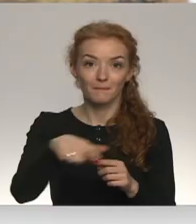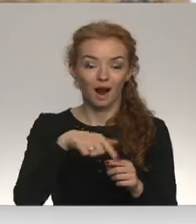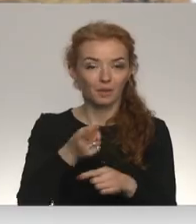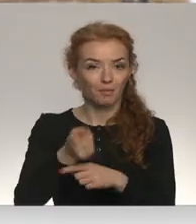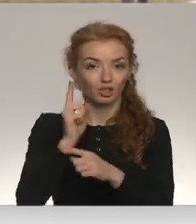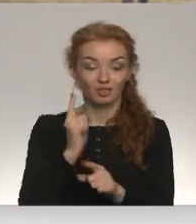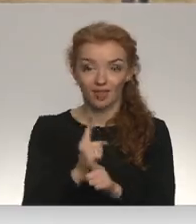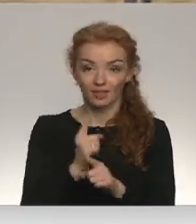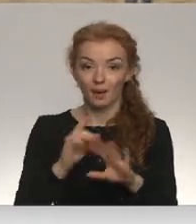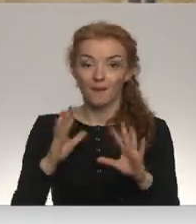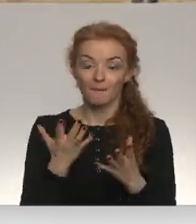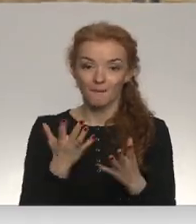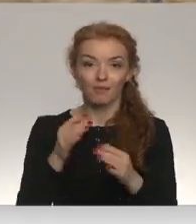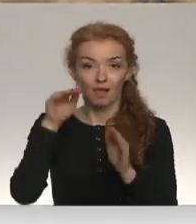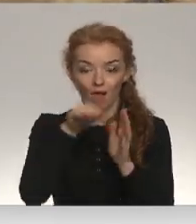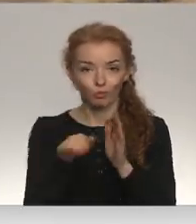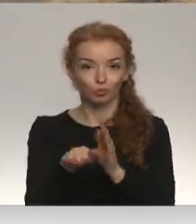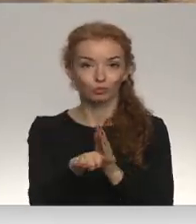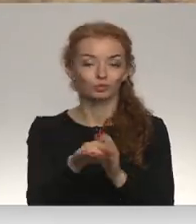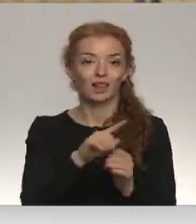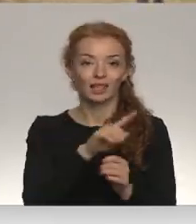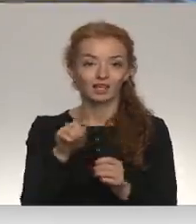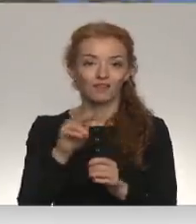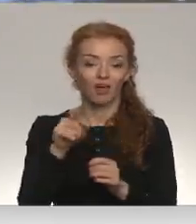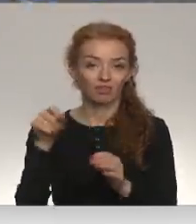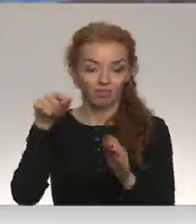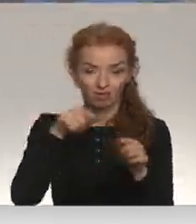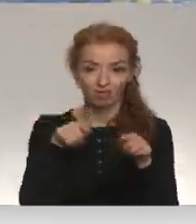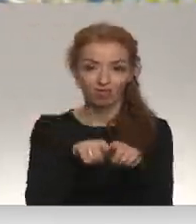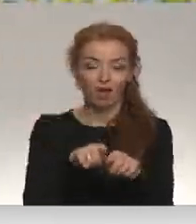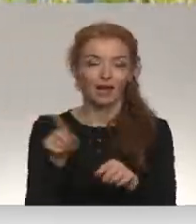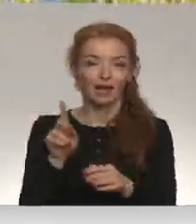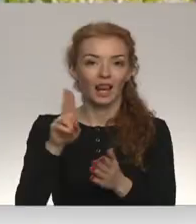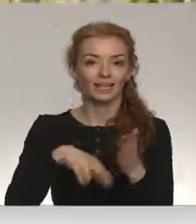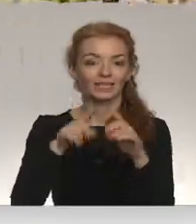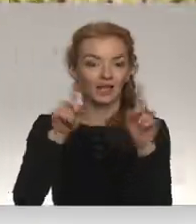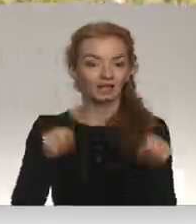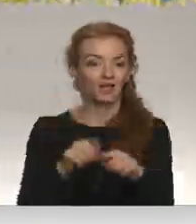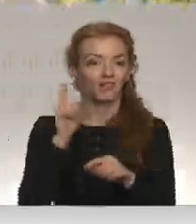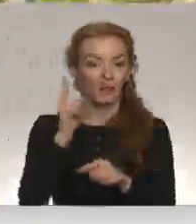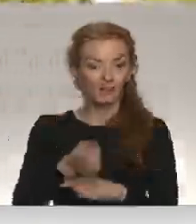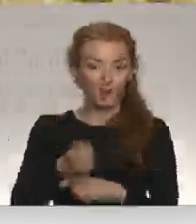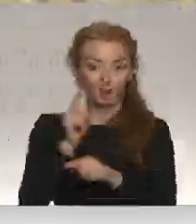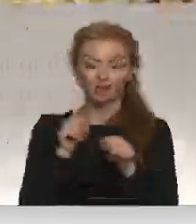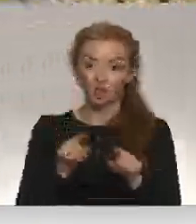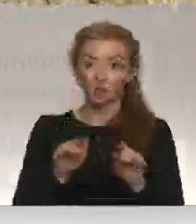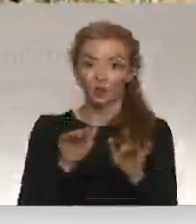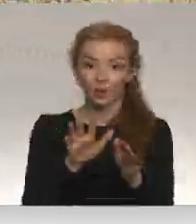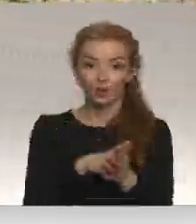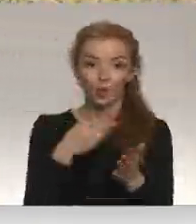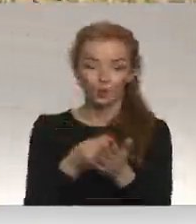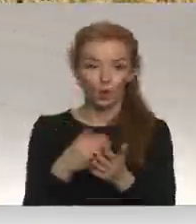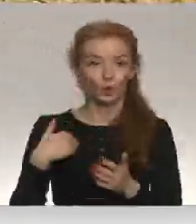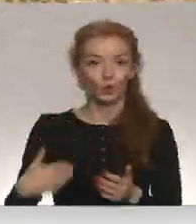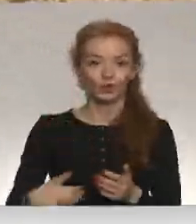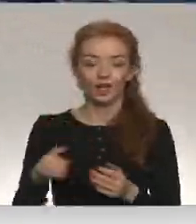vairs nedrīkst, bet lejpus tiltam līdz pat abavas ietekai ventā noteikta licencētā makšķerēšana. Šī nodarbe joprojām Kuldīgā